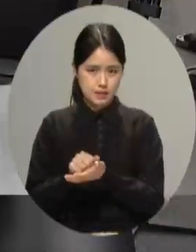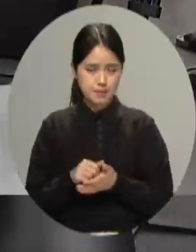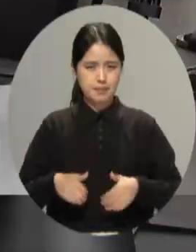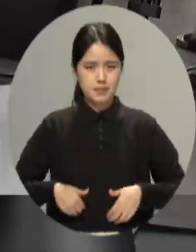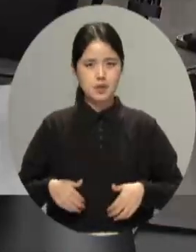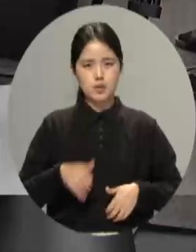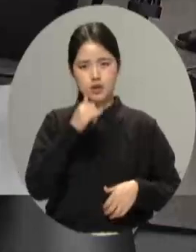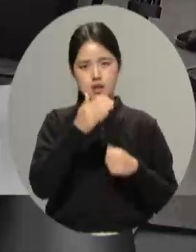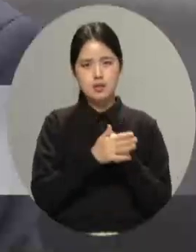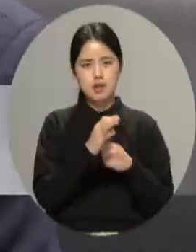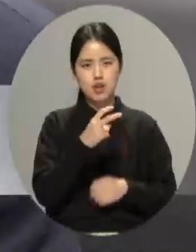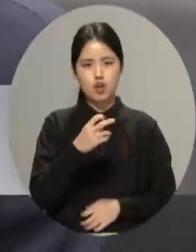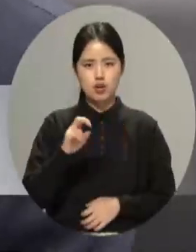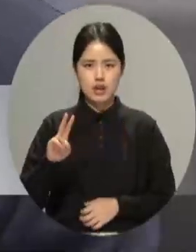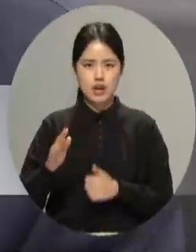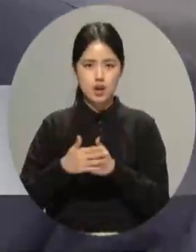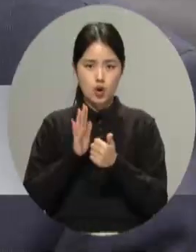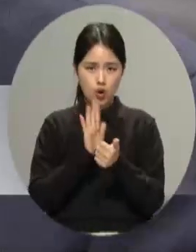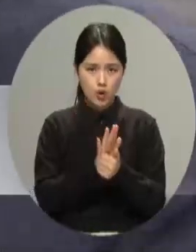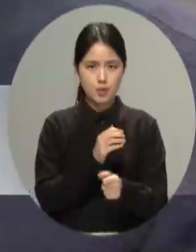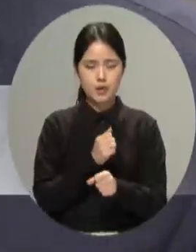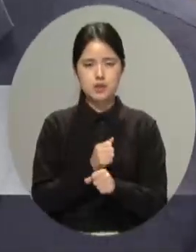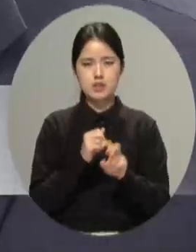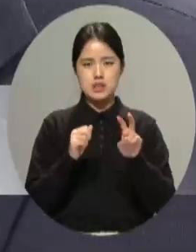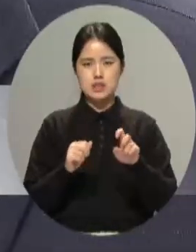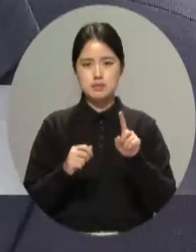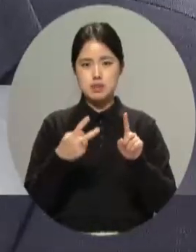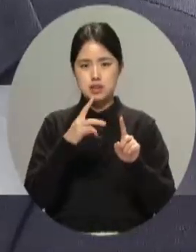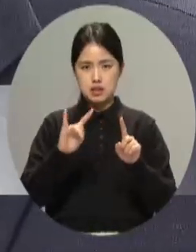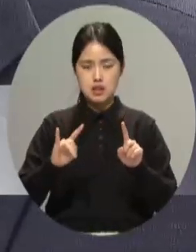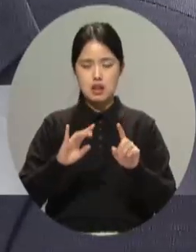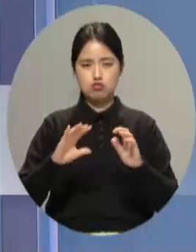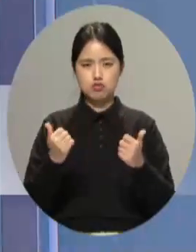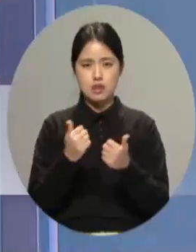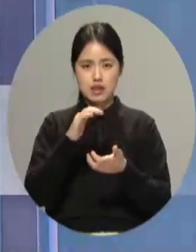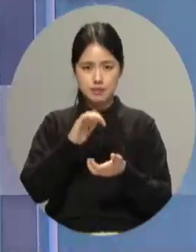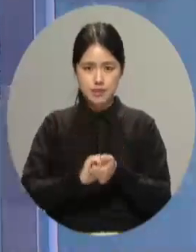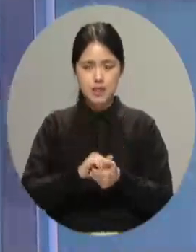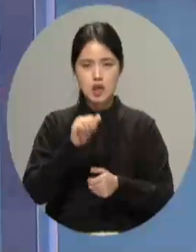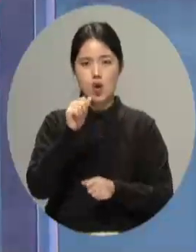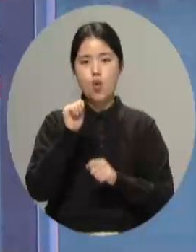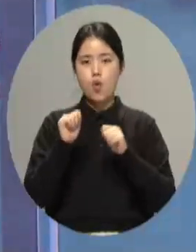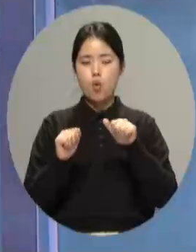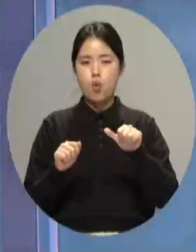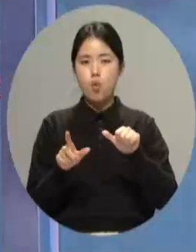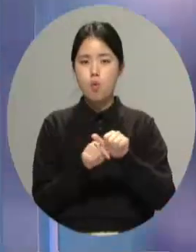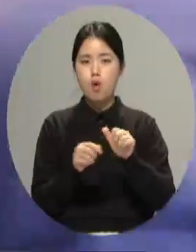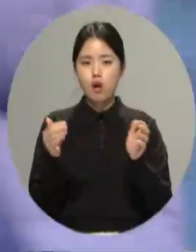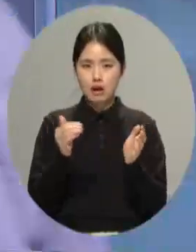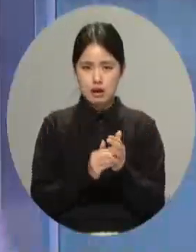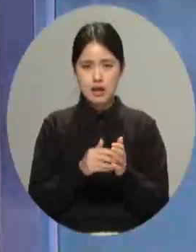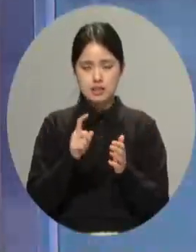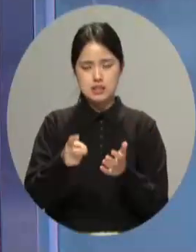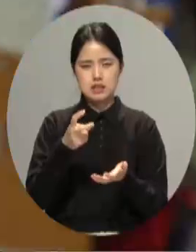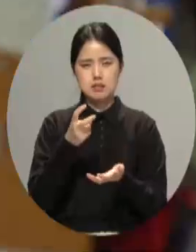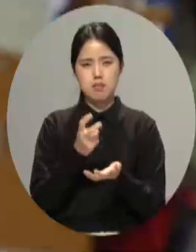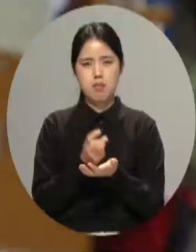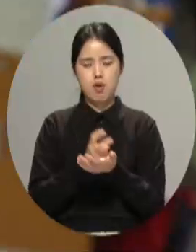여야 협의체를 통해 21대 국회 임기인 오는 5월까지 국립 의전원 법 처리를 한다는